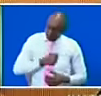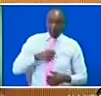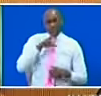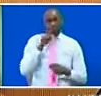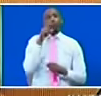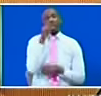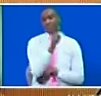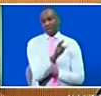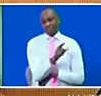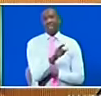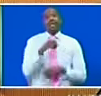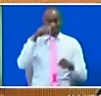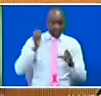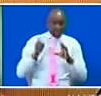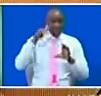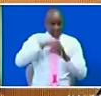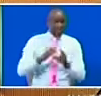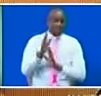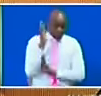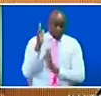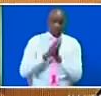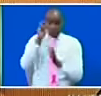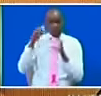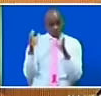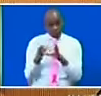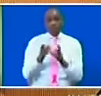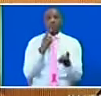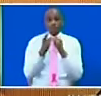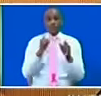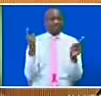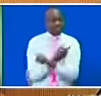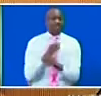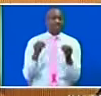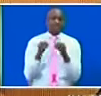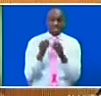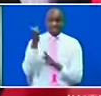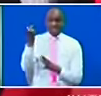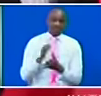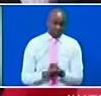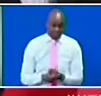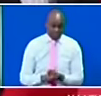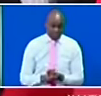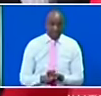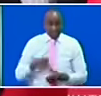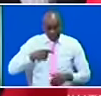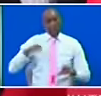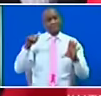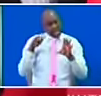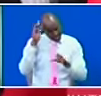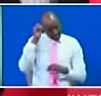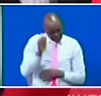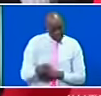hayo. Nkaiseri na viongozi wa Jubilee walikuwa wakizungumza kwenye mikutano tofauti. And as a member of parliament